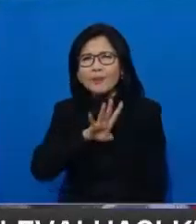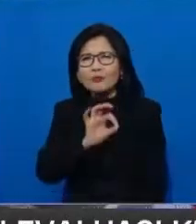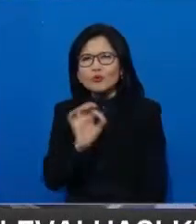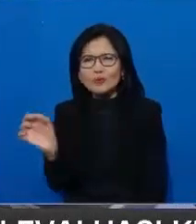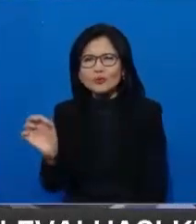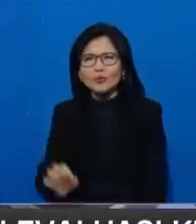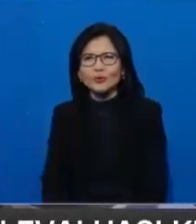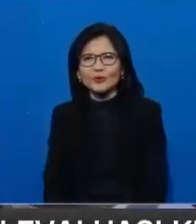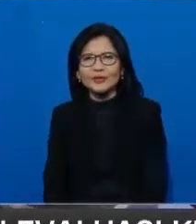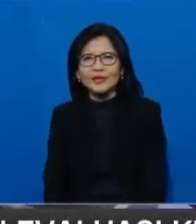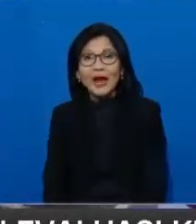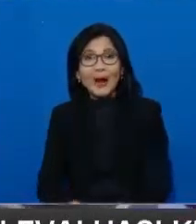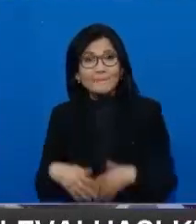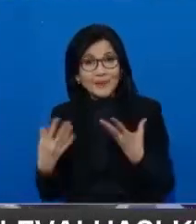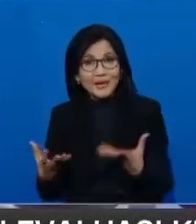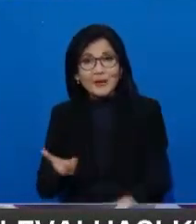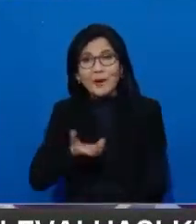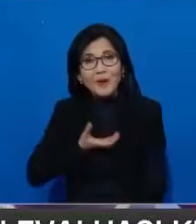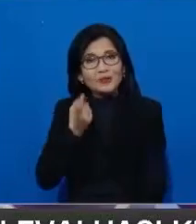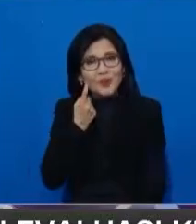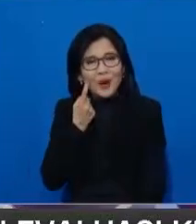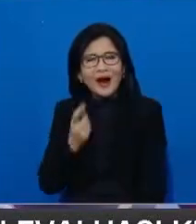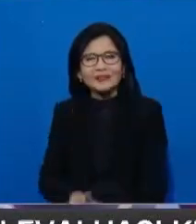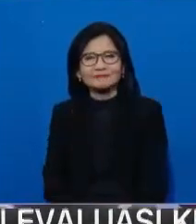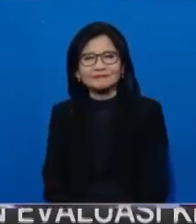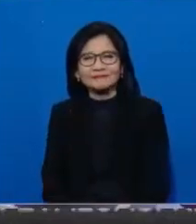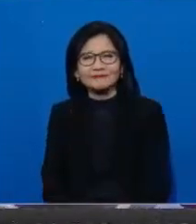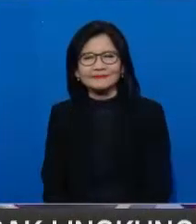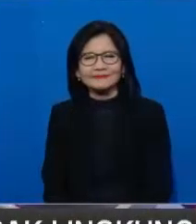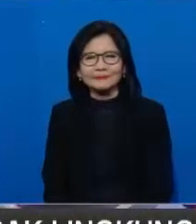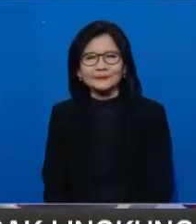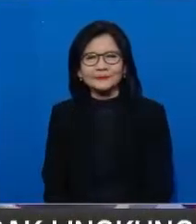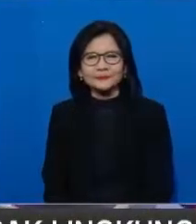Rp40.000. Bagaimana? Anda tertarik mencobanya? Tim Liputan CNN Indonesia.